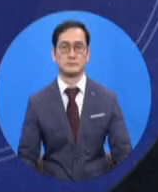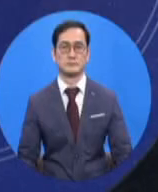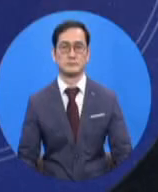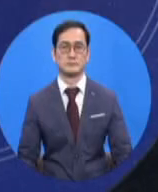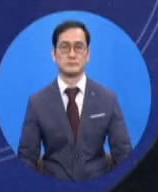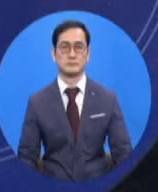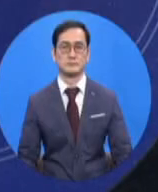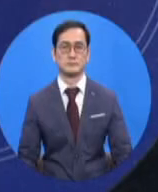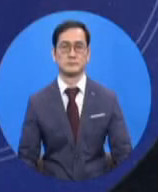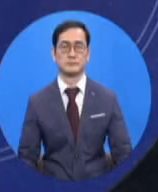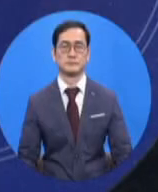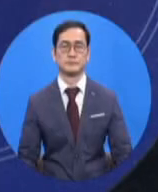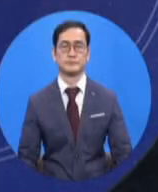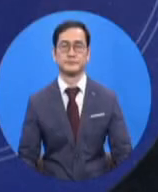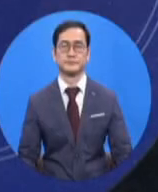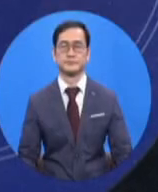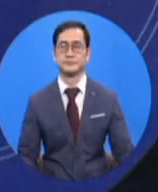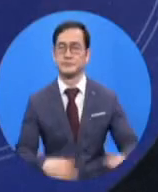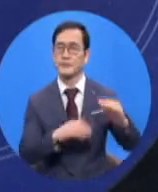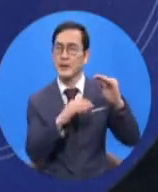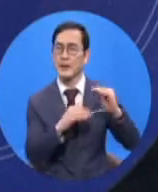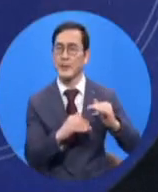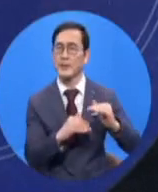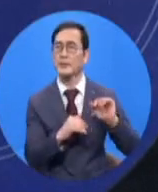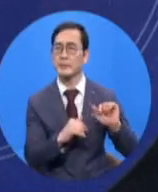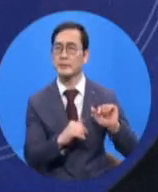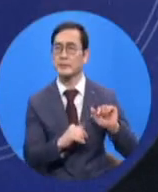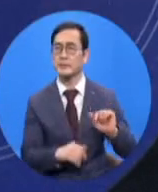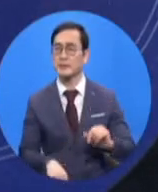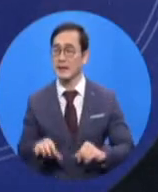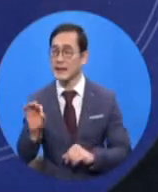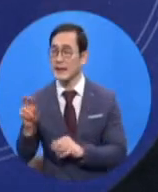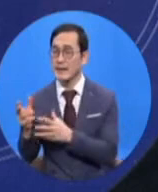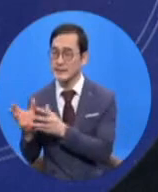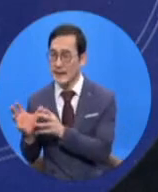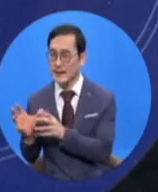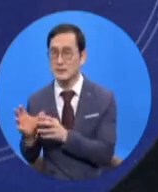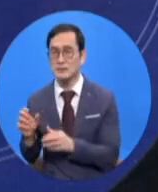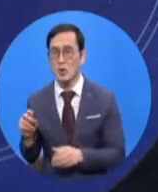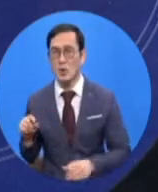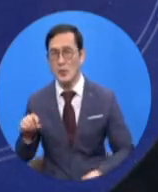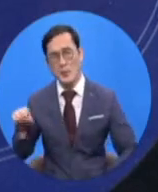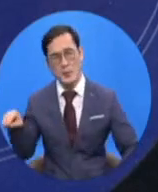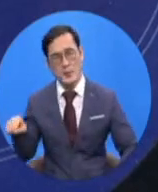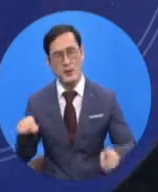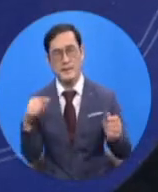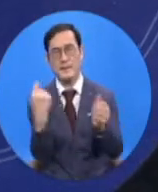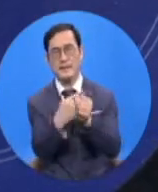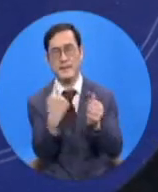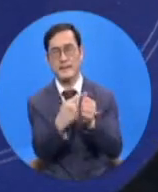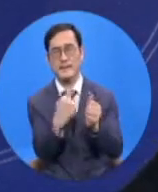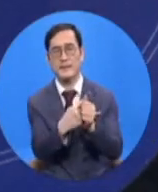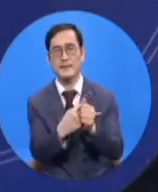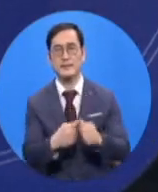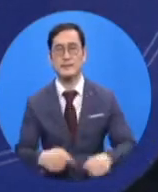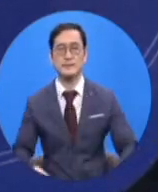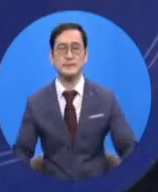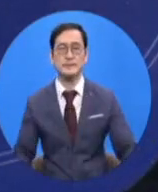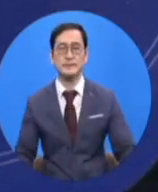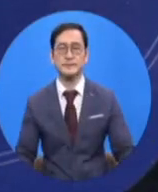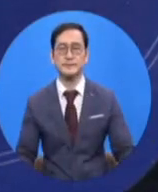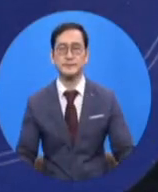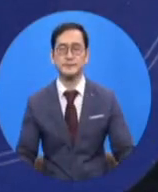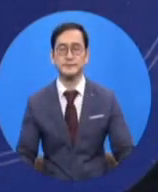자 김원웅 회장의 기념사 내용에 대해서 야권에서는 물론이고 곳곳에서 지금 비판이 쏟아지고 있습니다 최 교수님 자